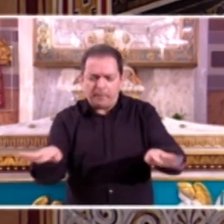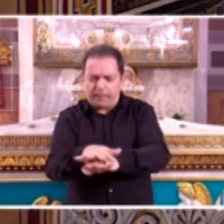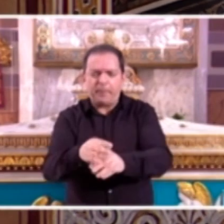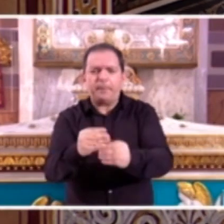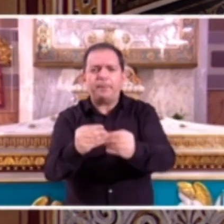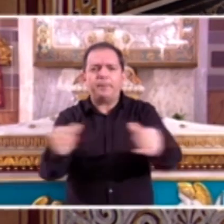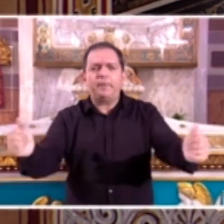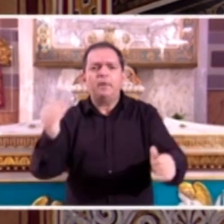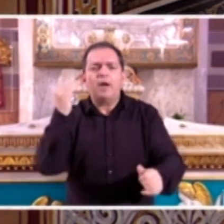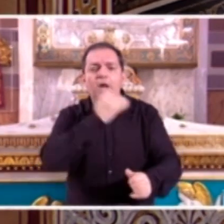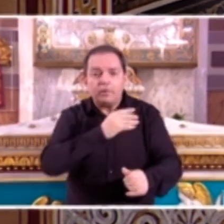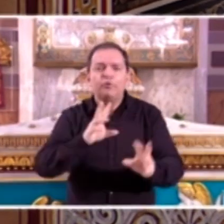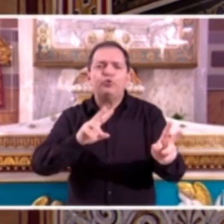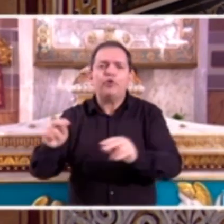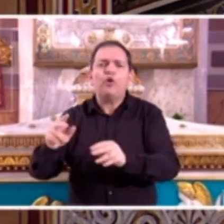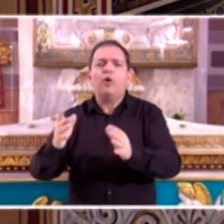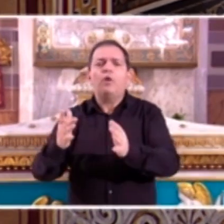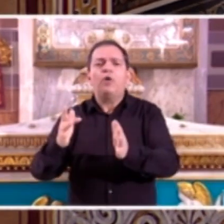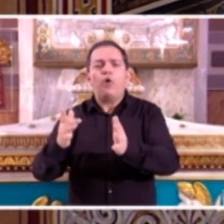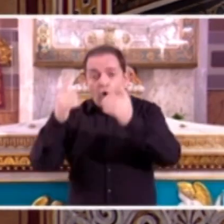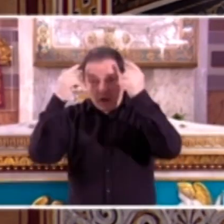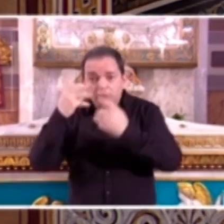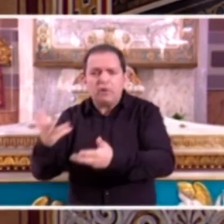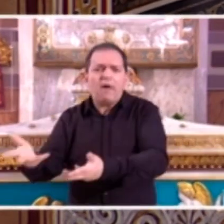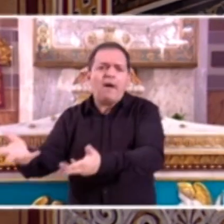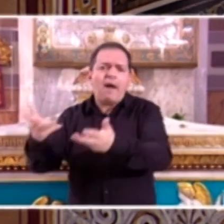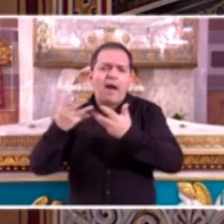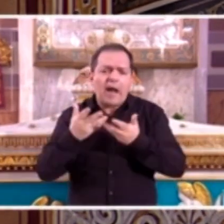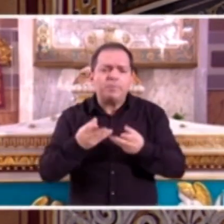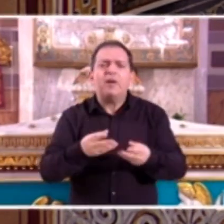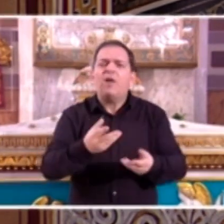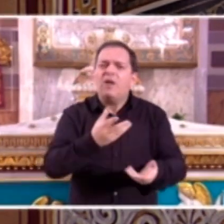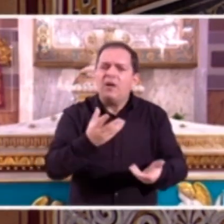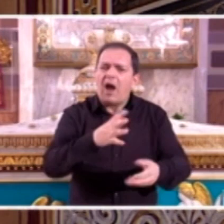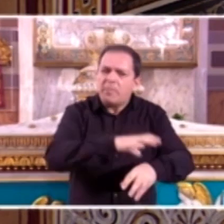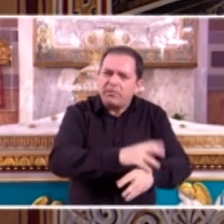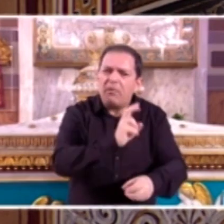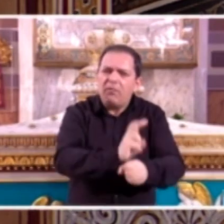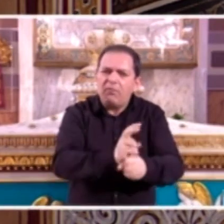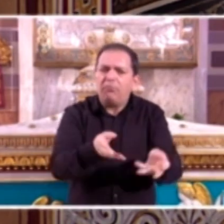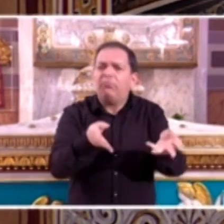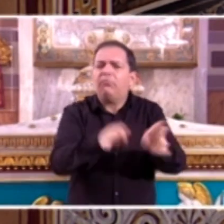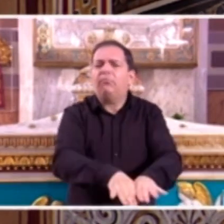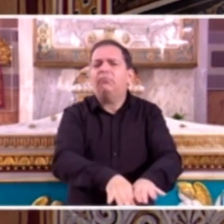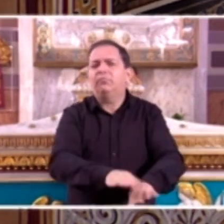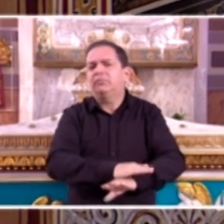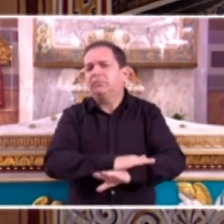Και εάν όσιν εαμαρτία ημών ως